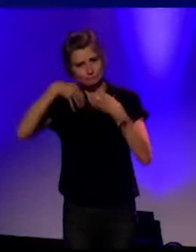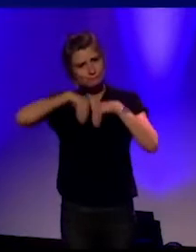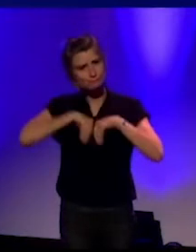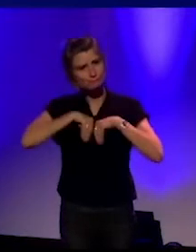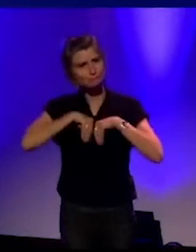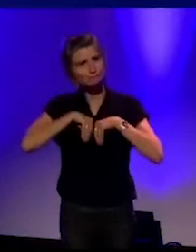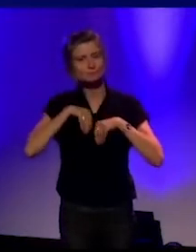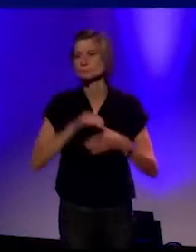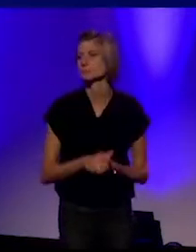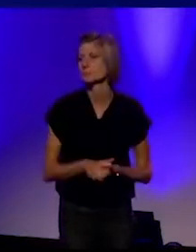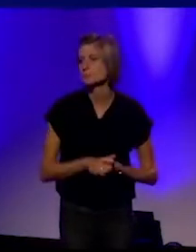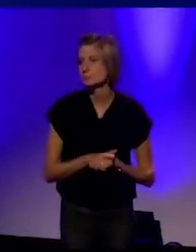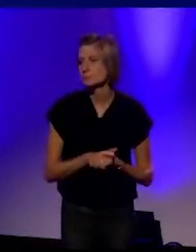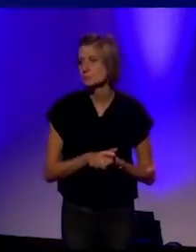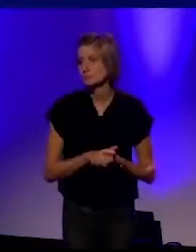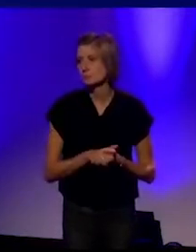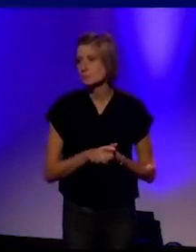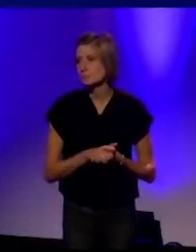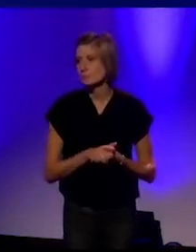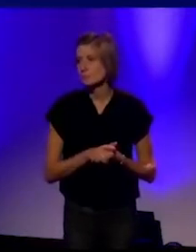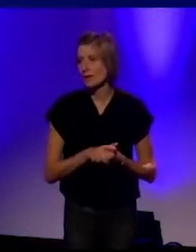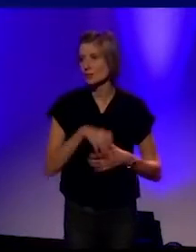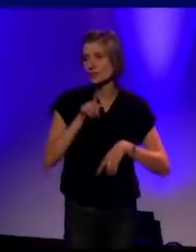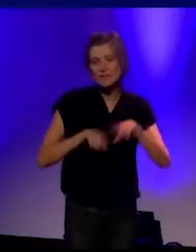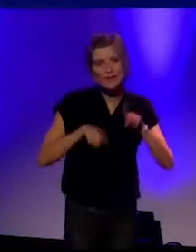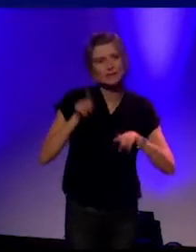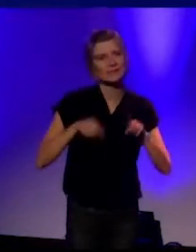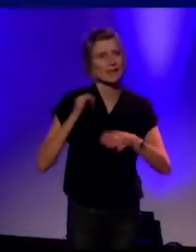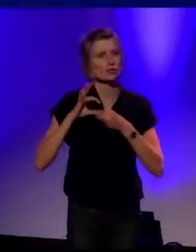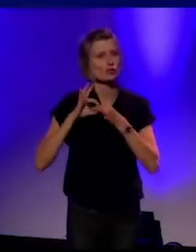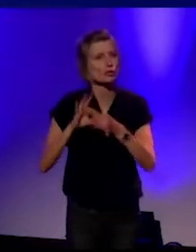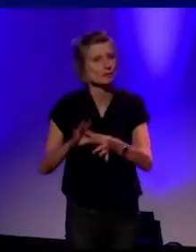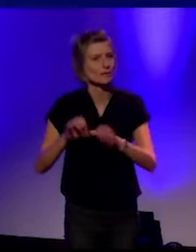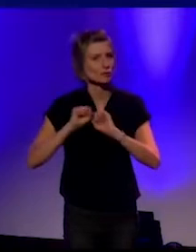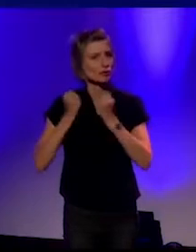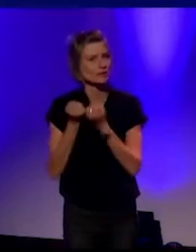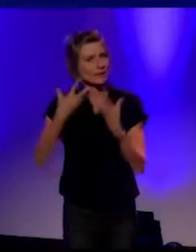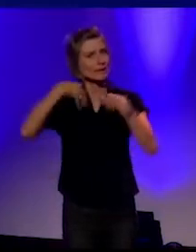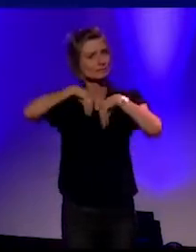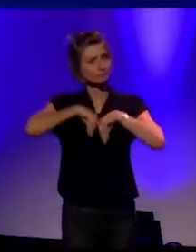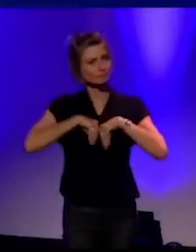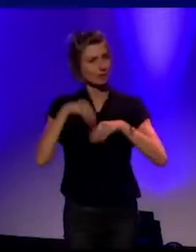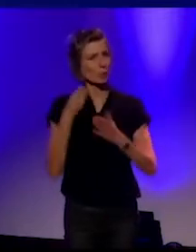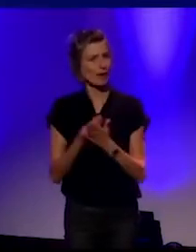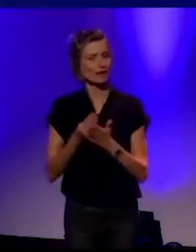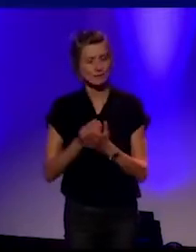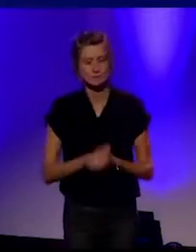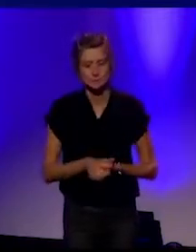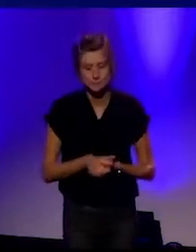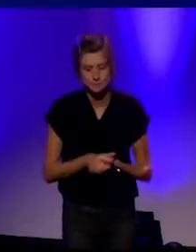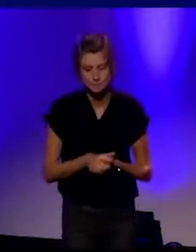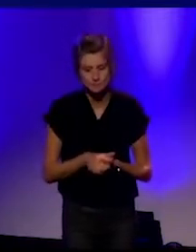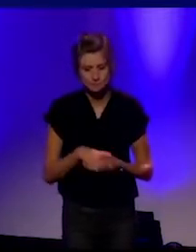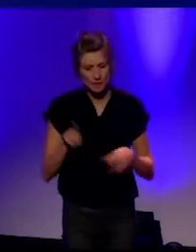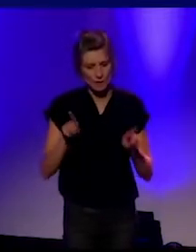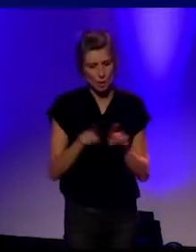En laat me dan nog kort iets zeggen over die twee belangrijke assen van onze onderwijsvisie. Er is natuurlijk de derde, die niemand betwijfelt, ons